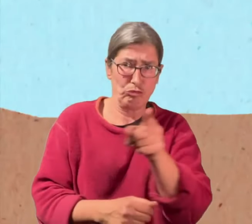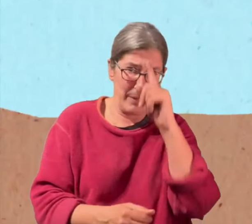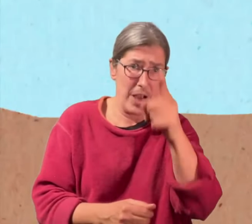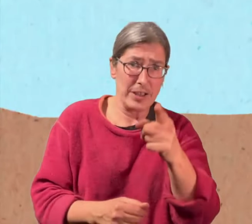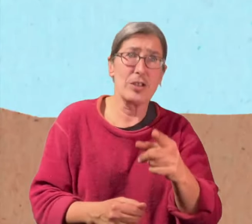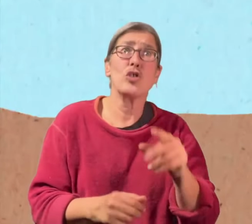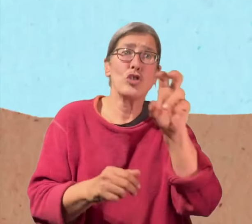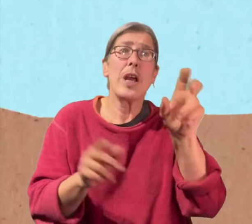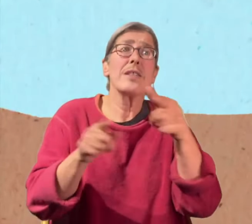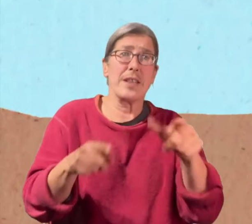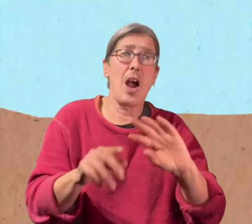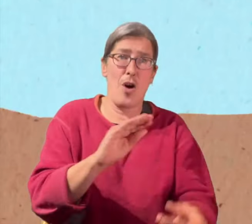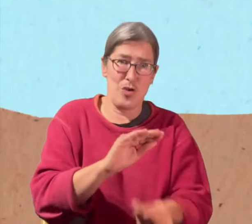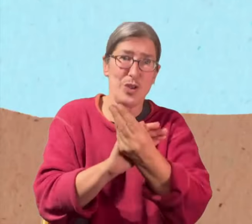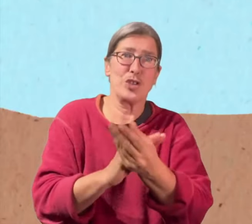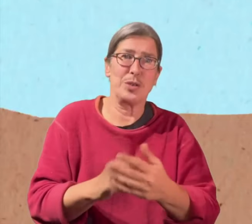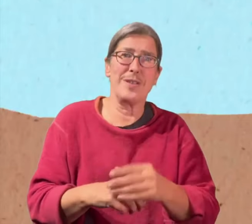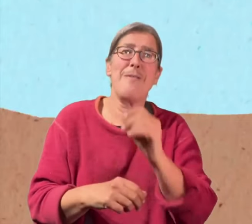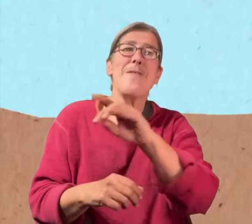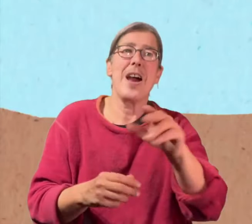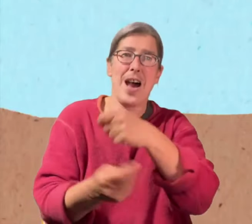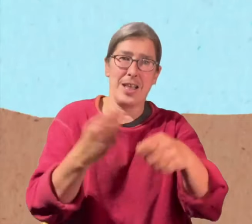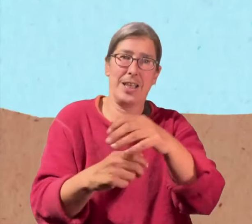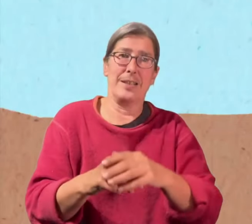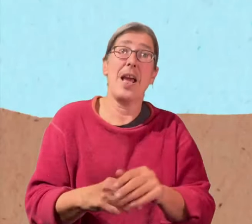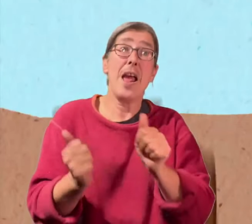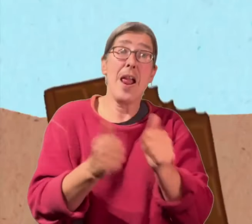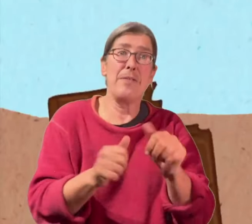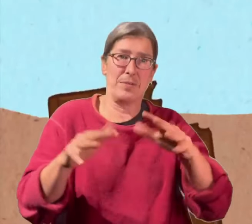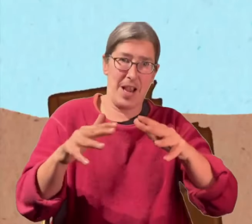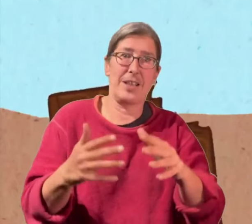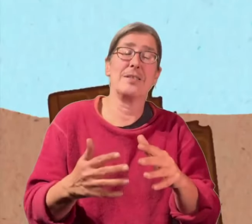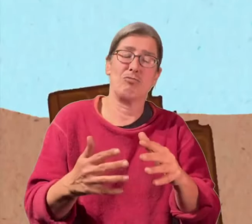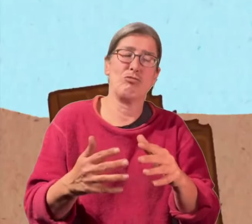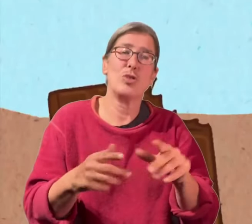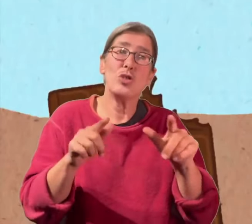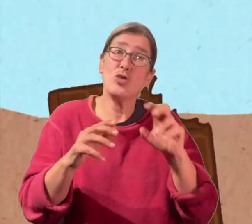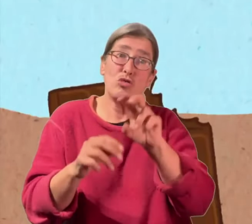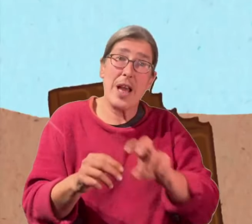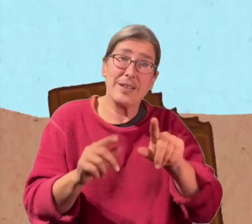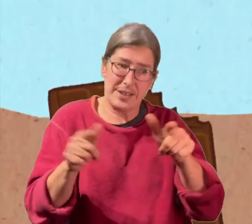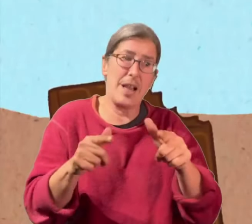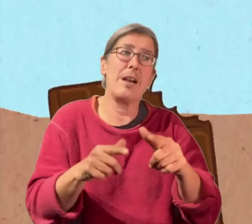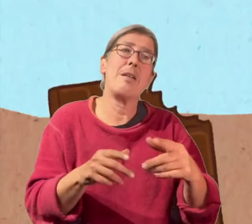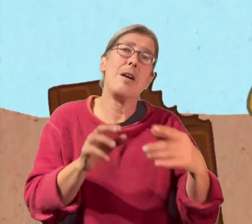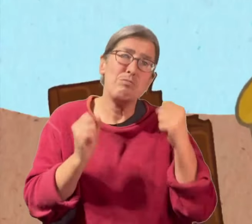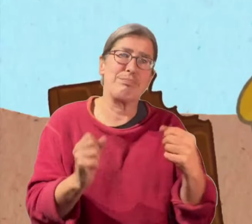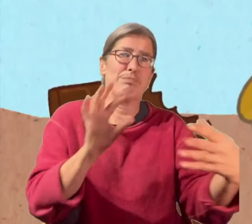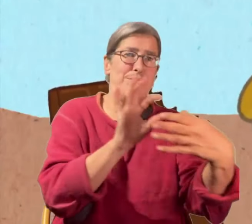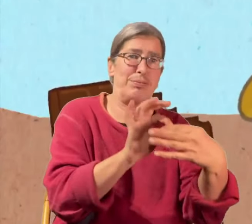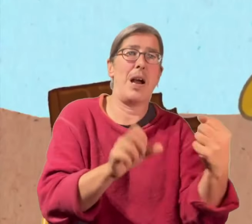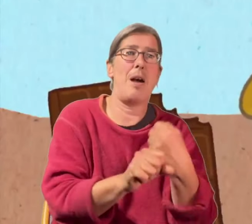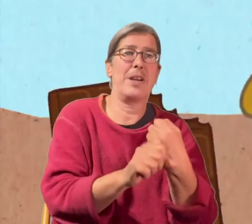eigentlich, dass auch die Sternsinger den fairen Handel unterstützen? Denn das Hilfswerk der Sternsinger arbeitet ganz eng mit der GEPA zusammen.